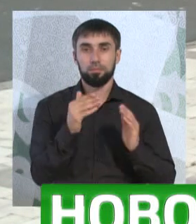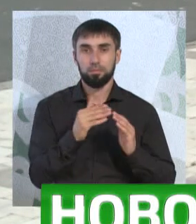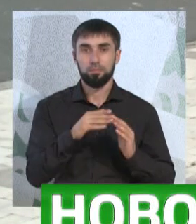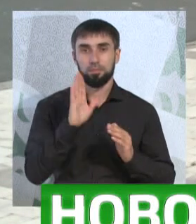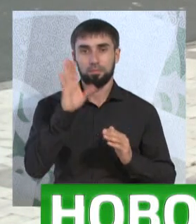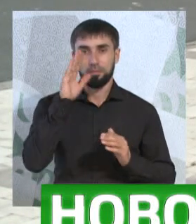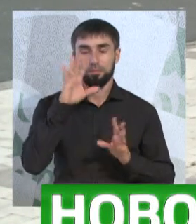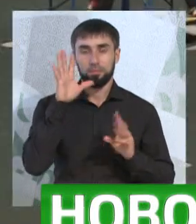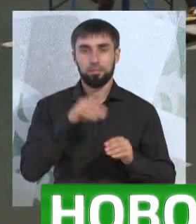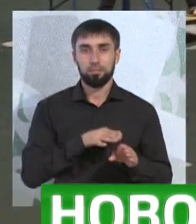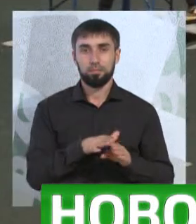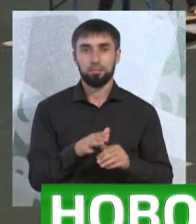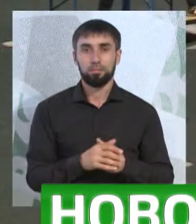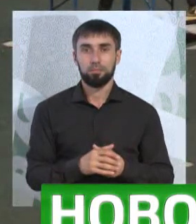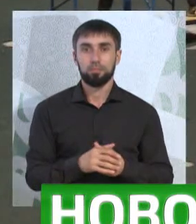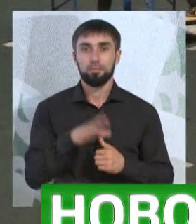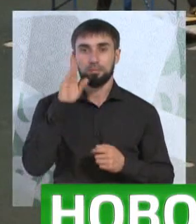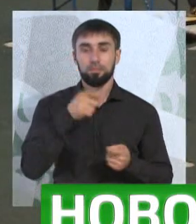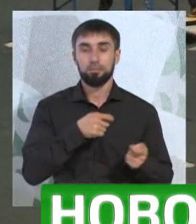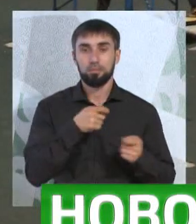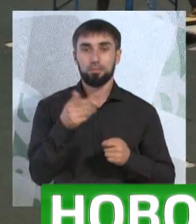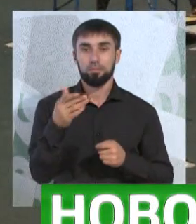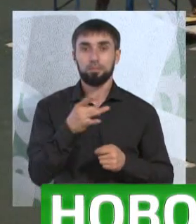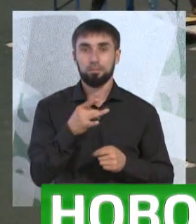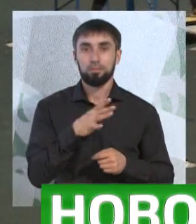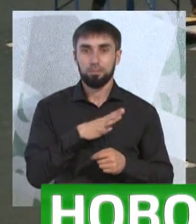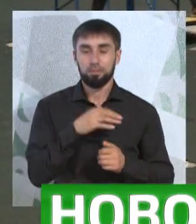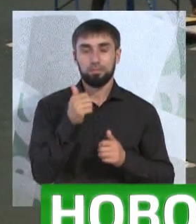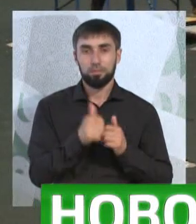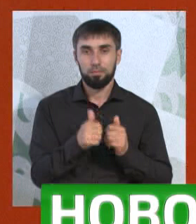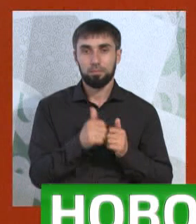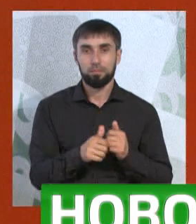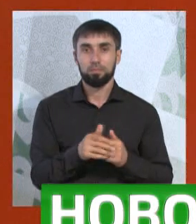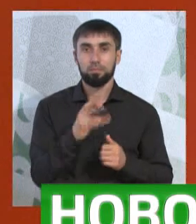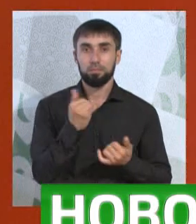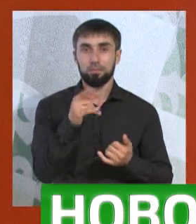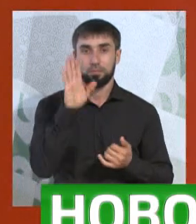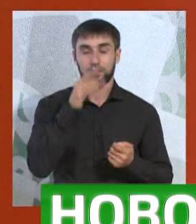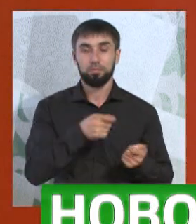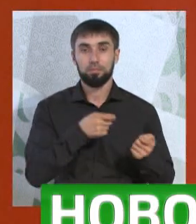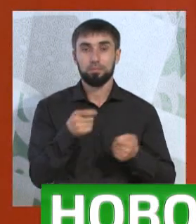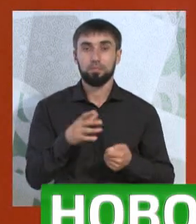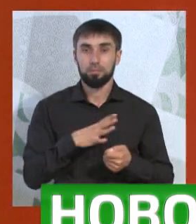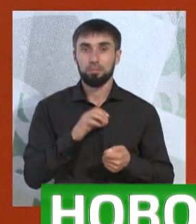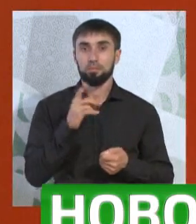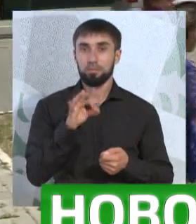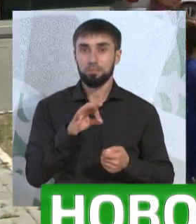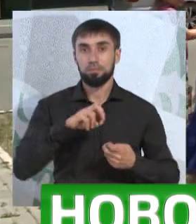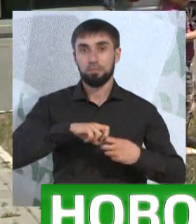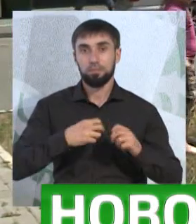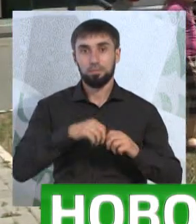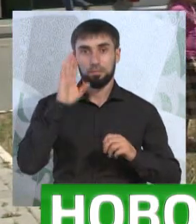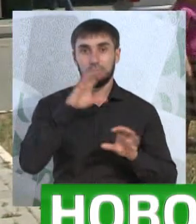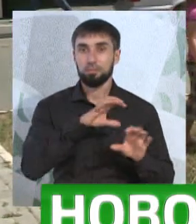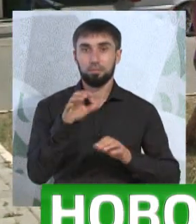будет подача полностью. Подвоз воды в данном районе налажен на постоянной основе. Сегодня машина тоже здесь. Однако проблем с